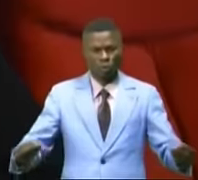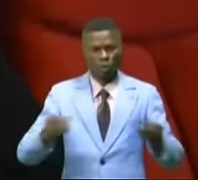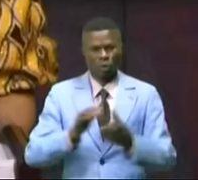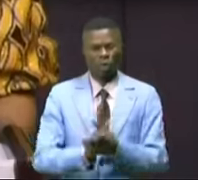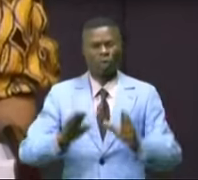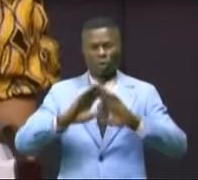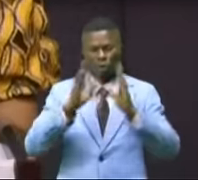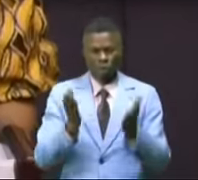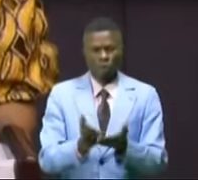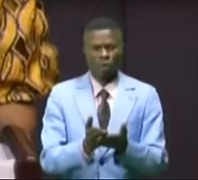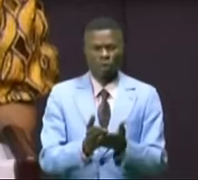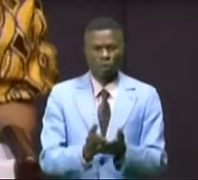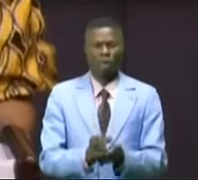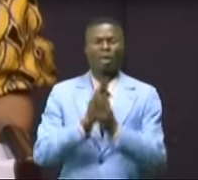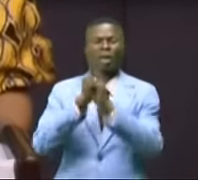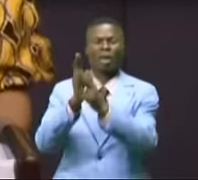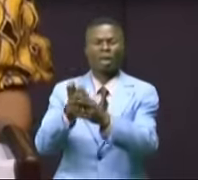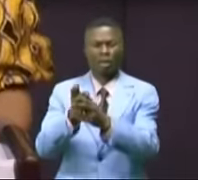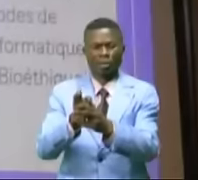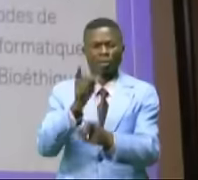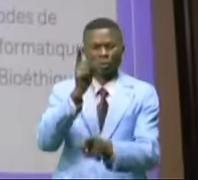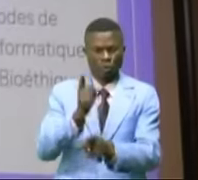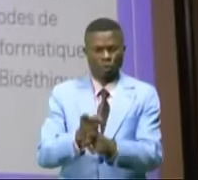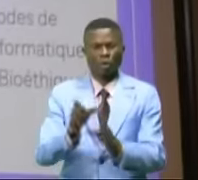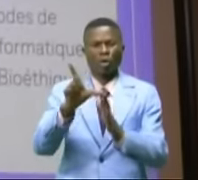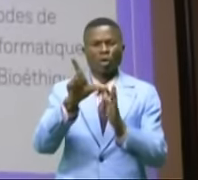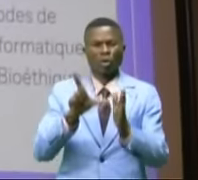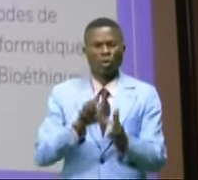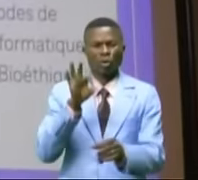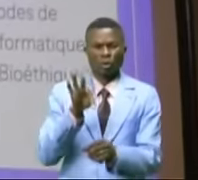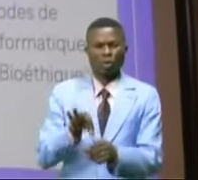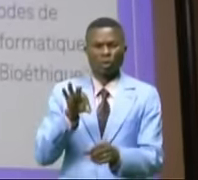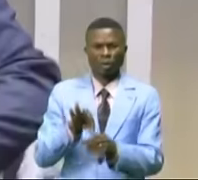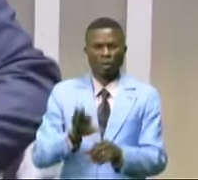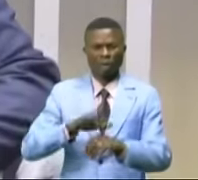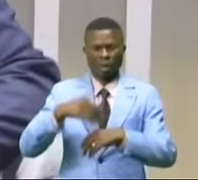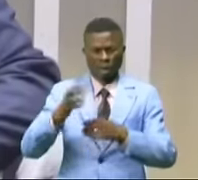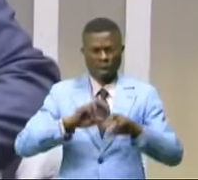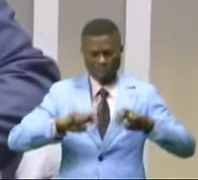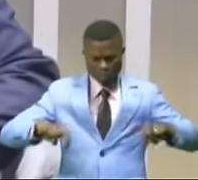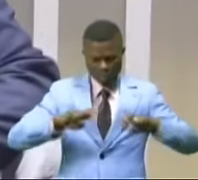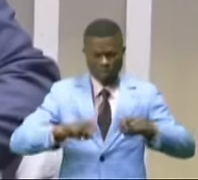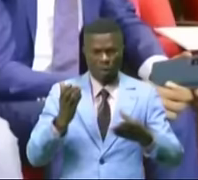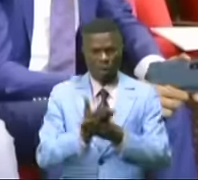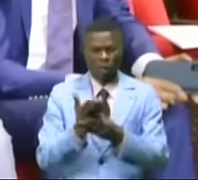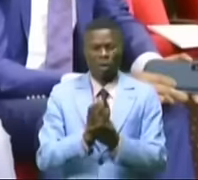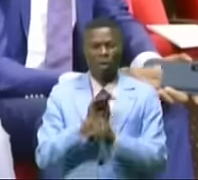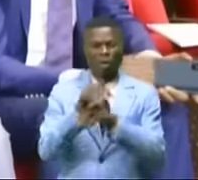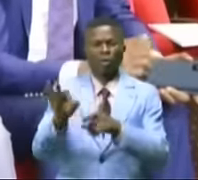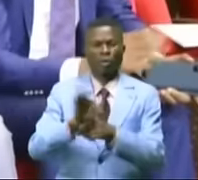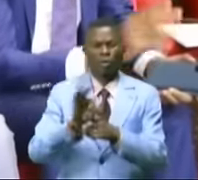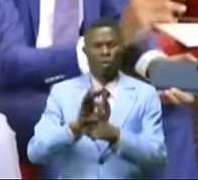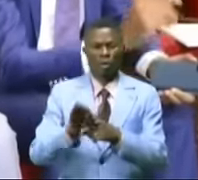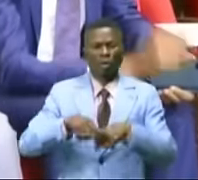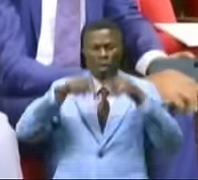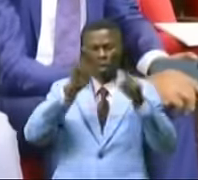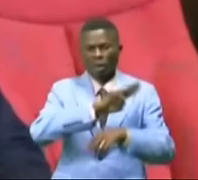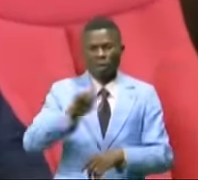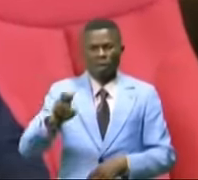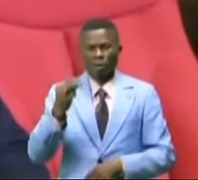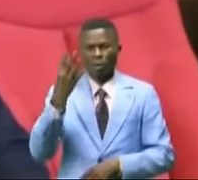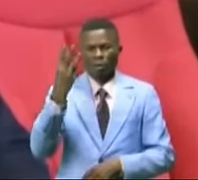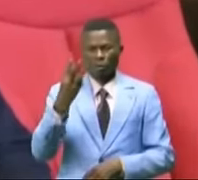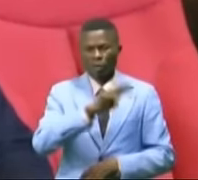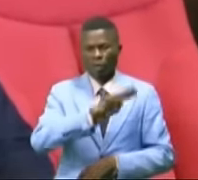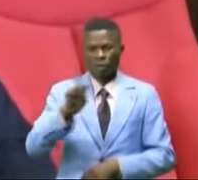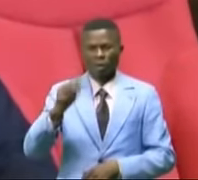candidats souscripteurs ayant répondu aux critères de sélection après analyse des dossiers pour la formation pour l'exercice